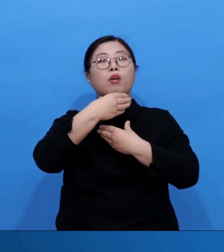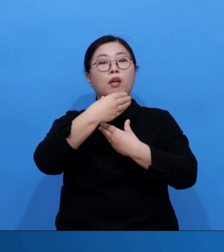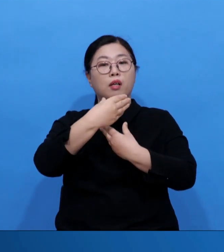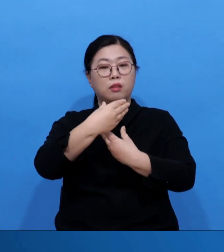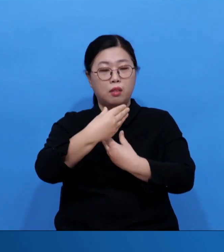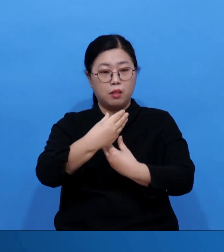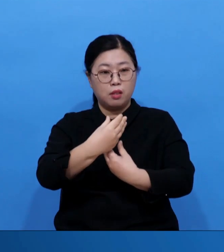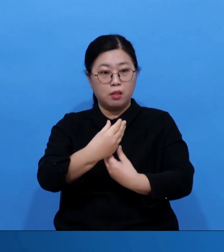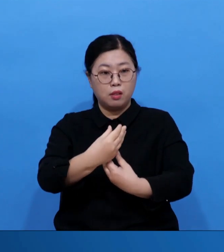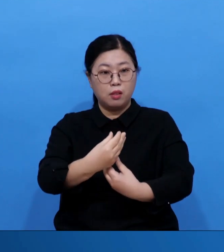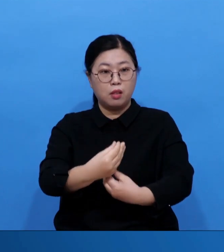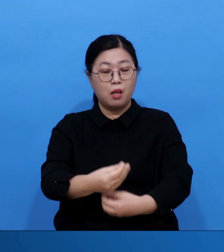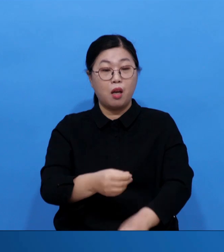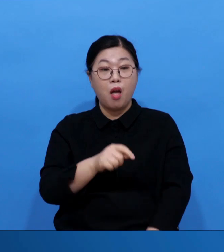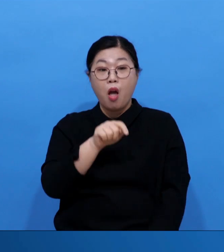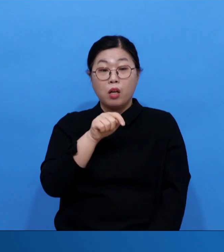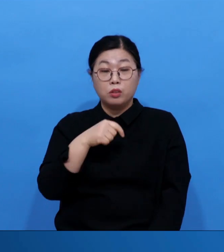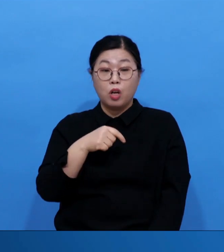4절 찬양합시다.